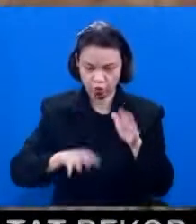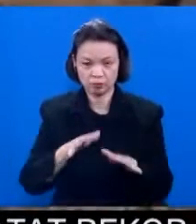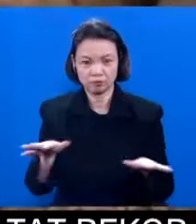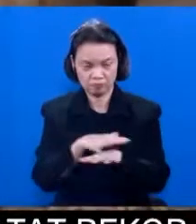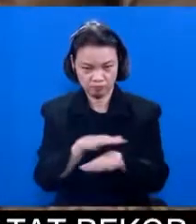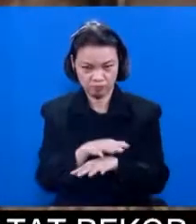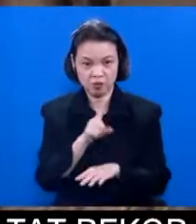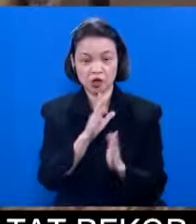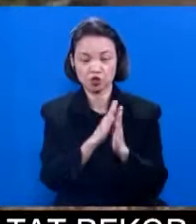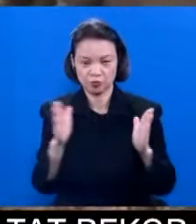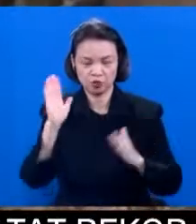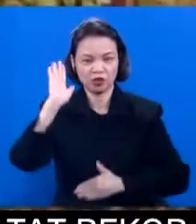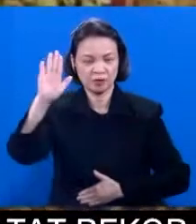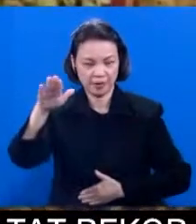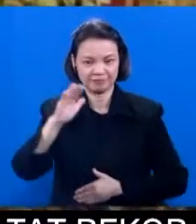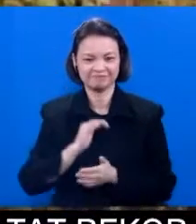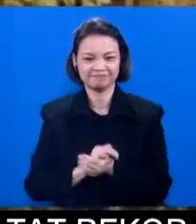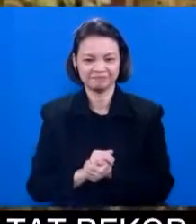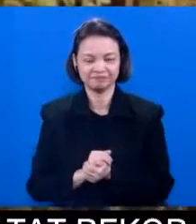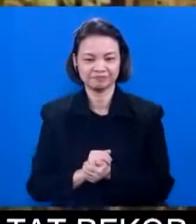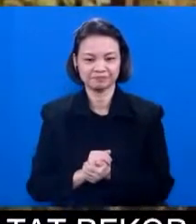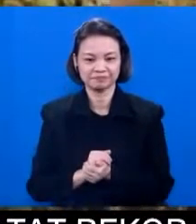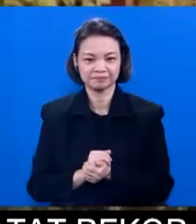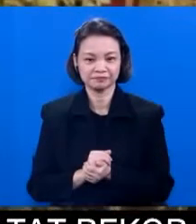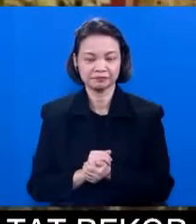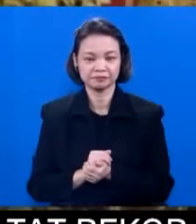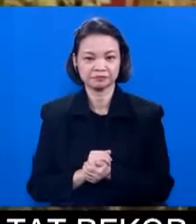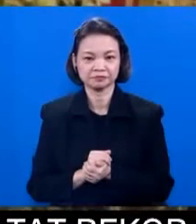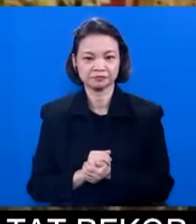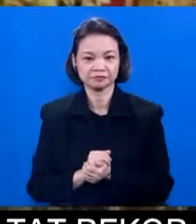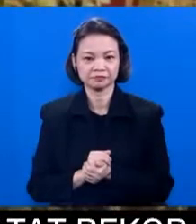ini selama sepekan ke depan.